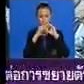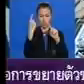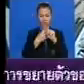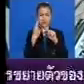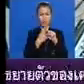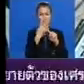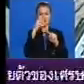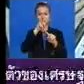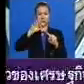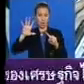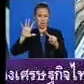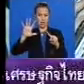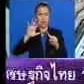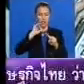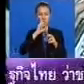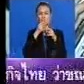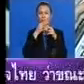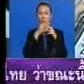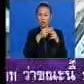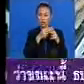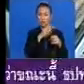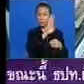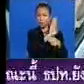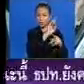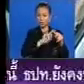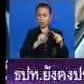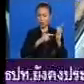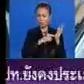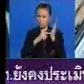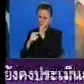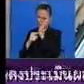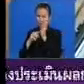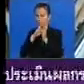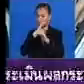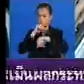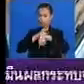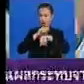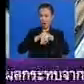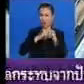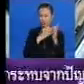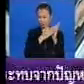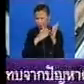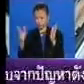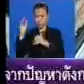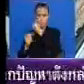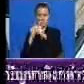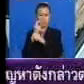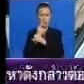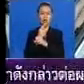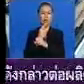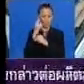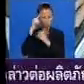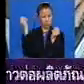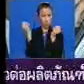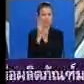คณะกรรมการร่วมภาคเอกชน 3สถาบันเสนอเพราะหากยืดเยื้อเกิน 1ปีจะมีผลกระทบต่อเม็ดเงินลงทุนของประเทศในระยะ